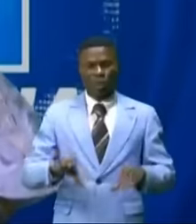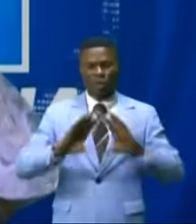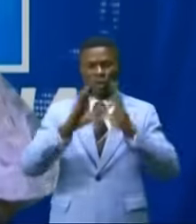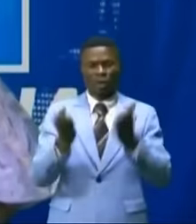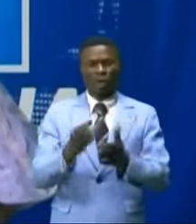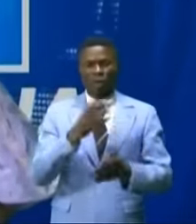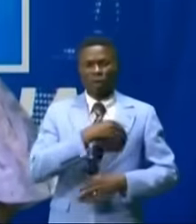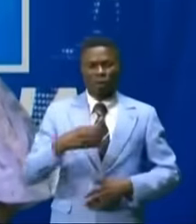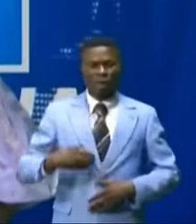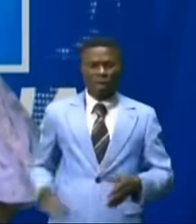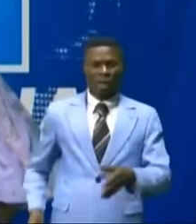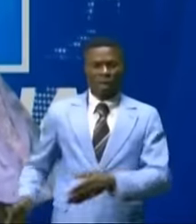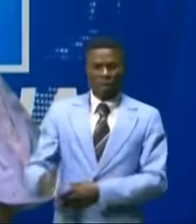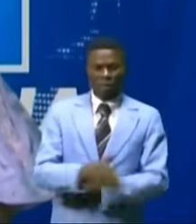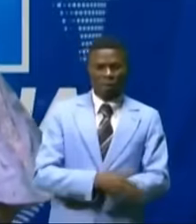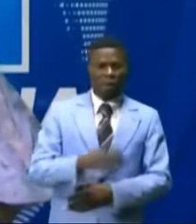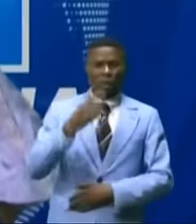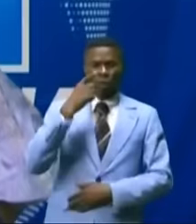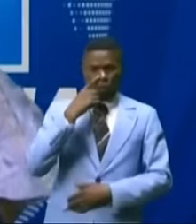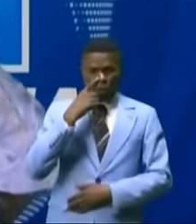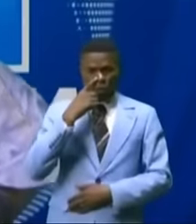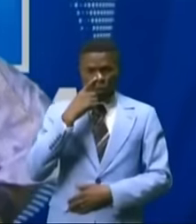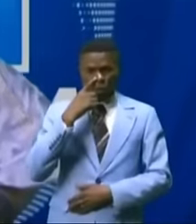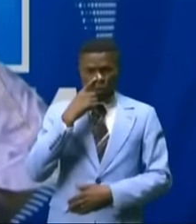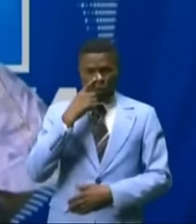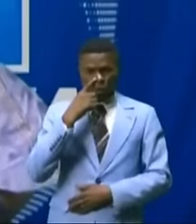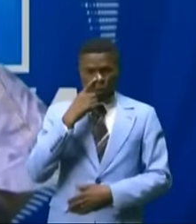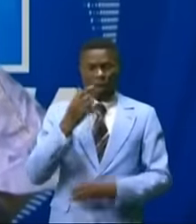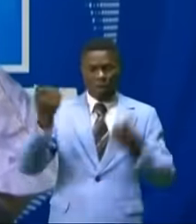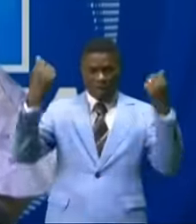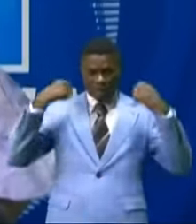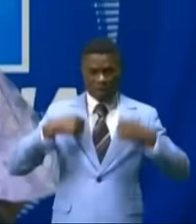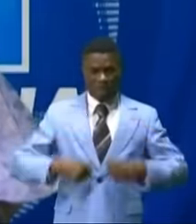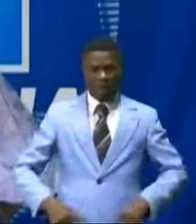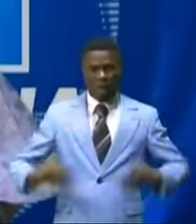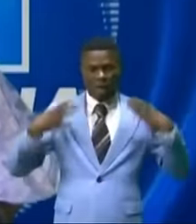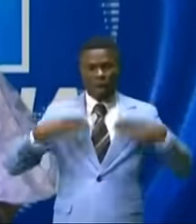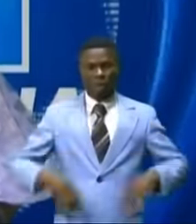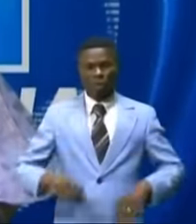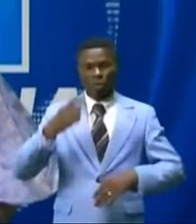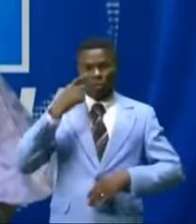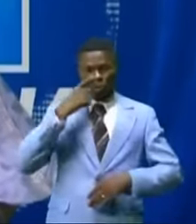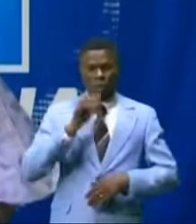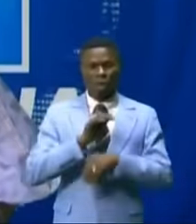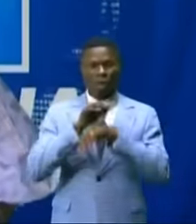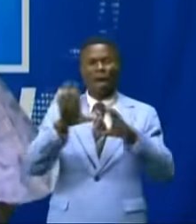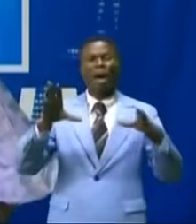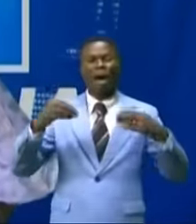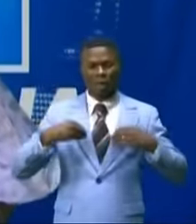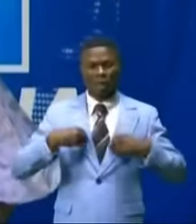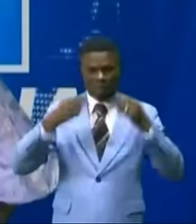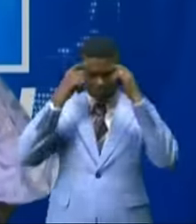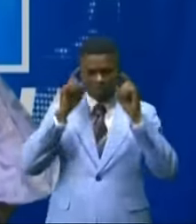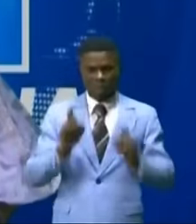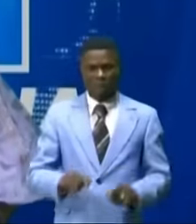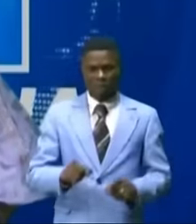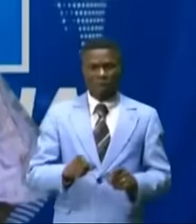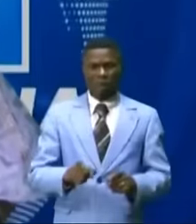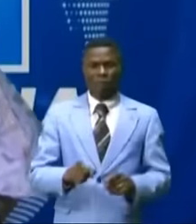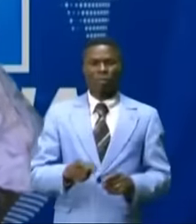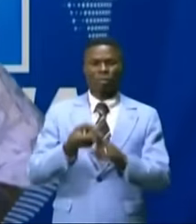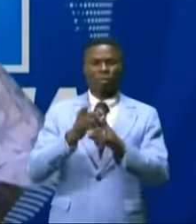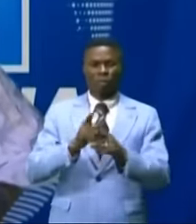femmes seront en noir vêtues. Les Kinoises adhèrent à cette décision, nous dit Mireille